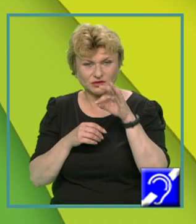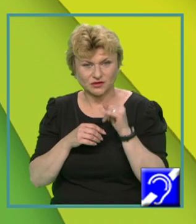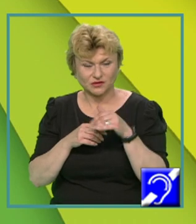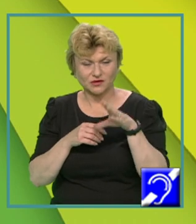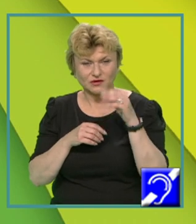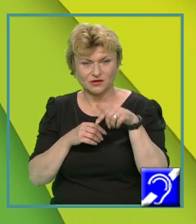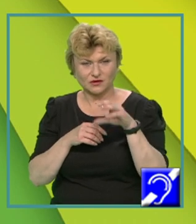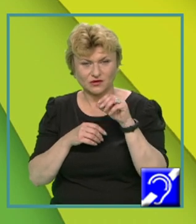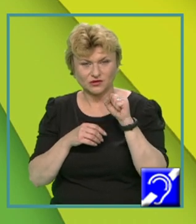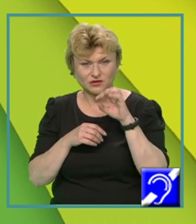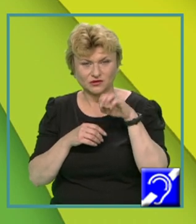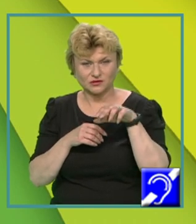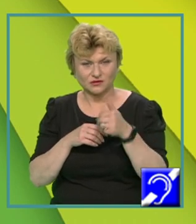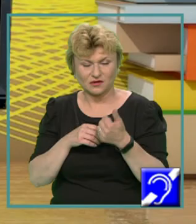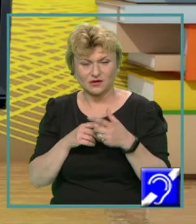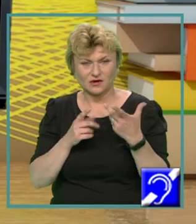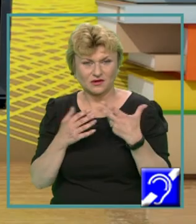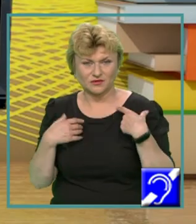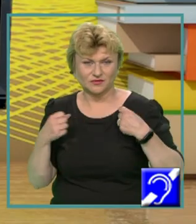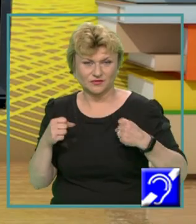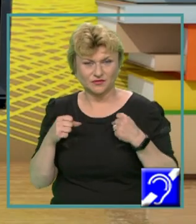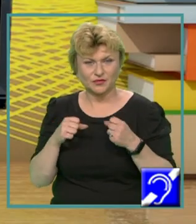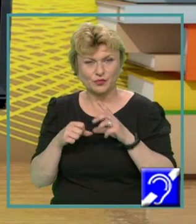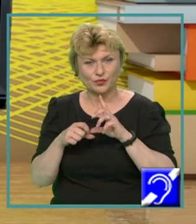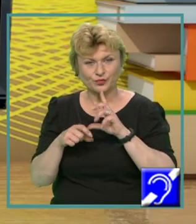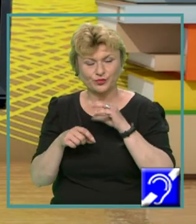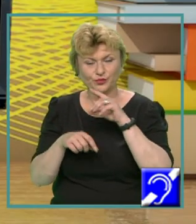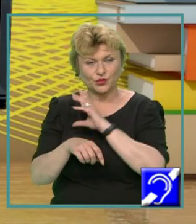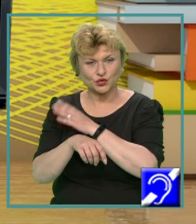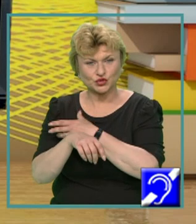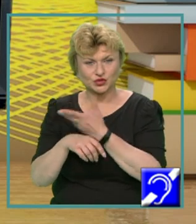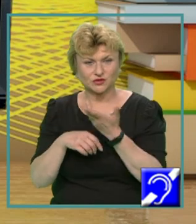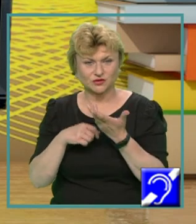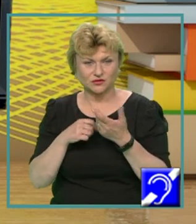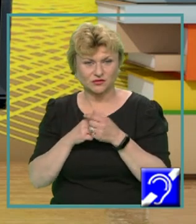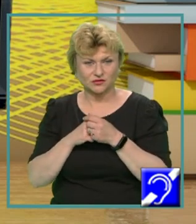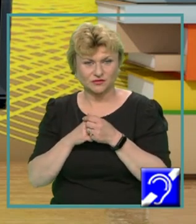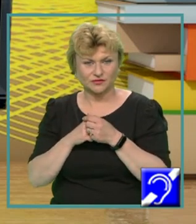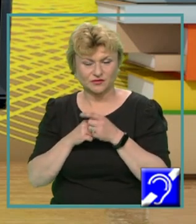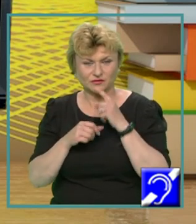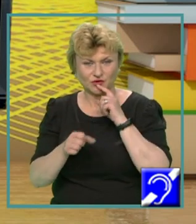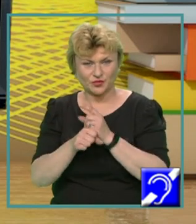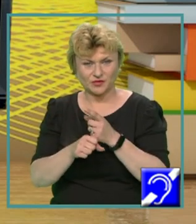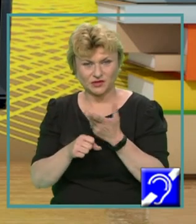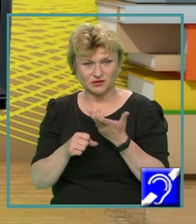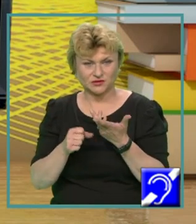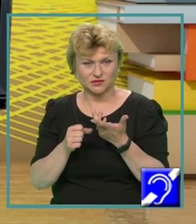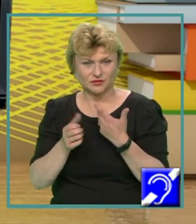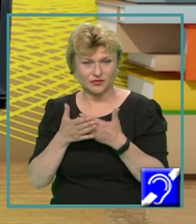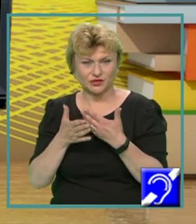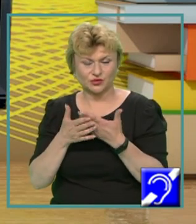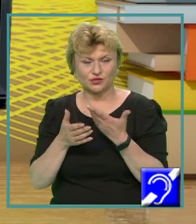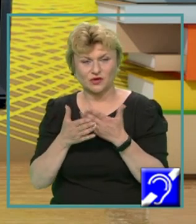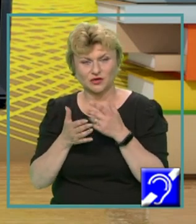comandă mușchii corpului fără cap și gât, da, deci eu dau din mâine acum datorită comenzilor date prin acest